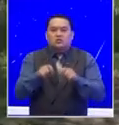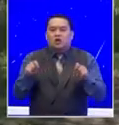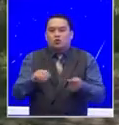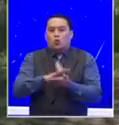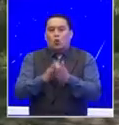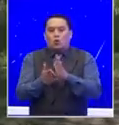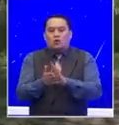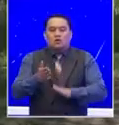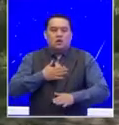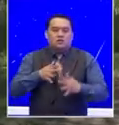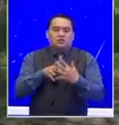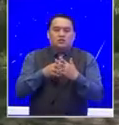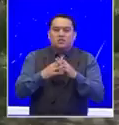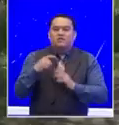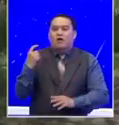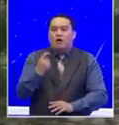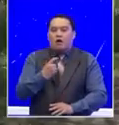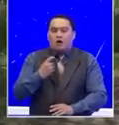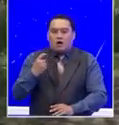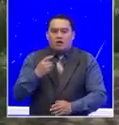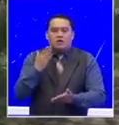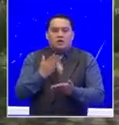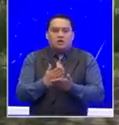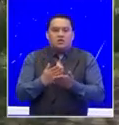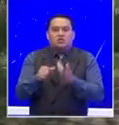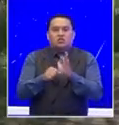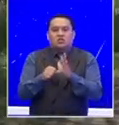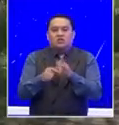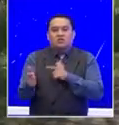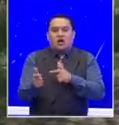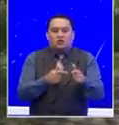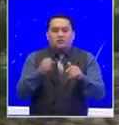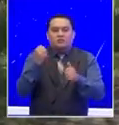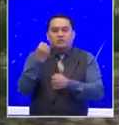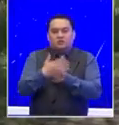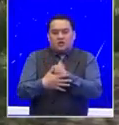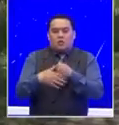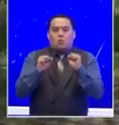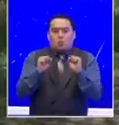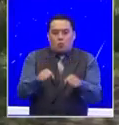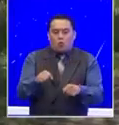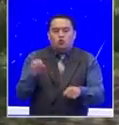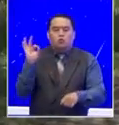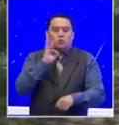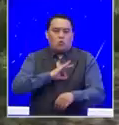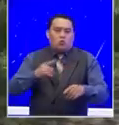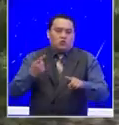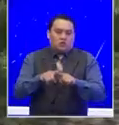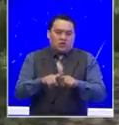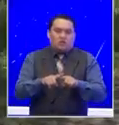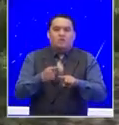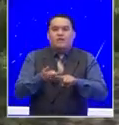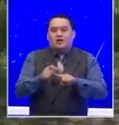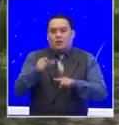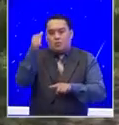необходимые условия для наших крестьян. В регионе имеется 6 сервисно-заготовительных центров, где аграрии могут получить всю необходимую технику. В